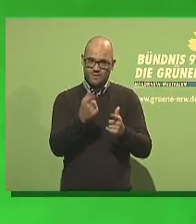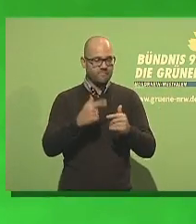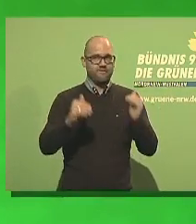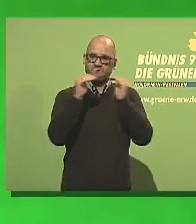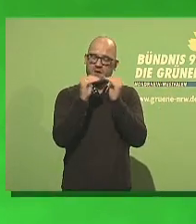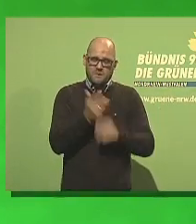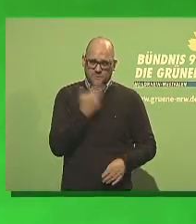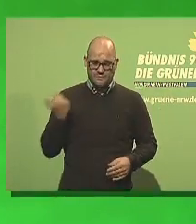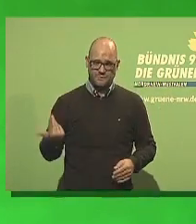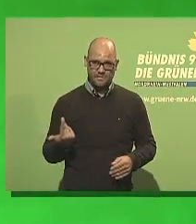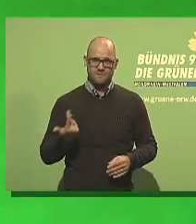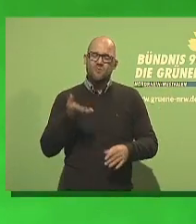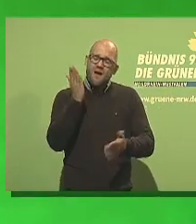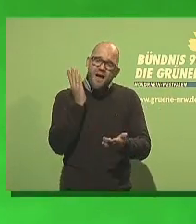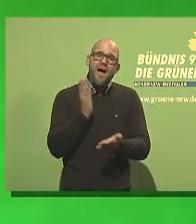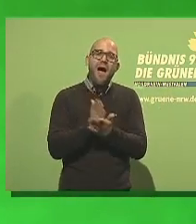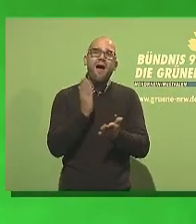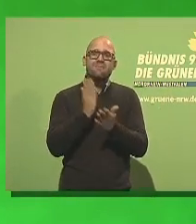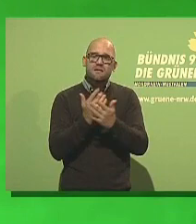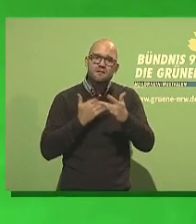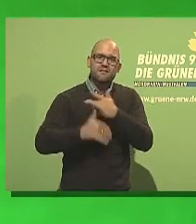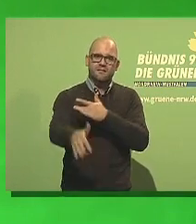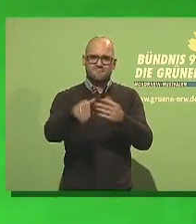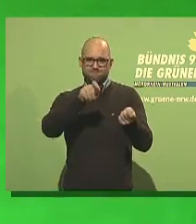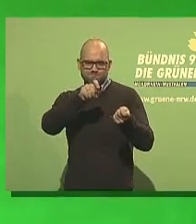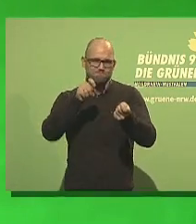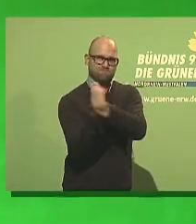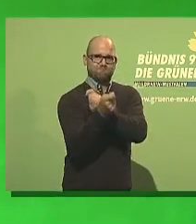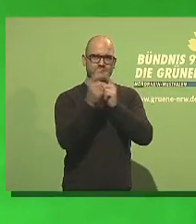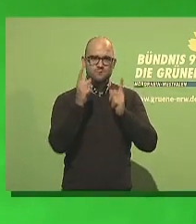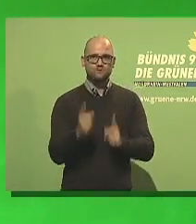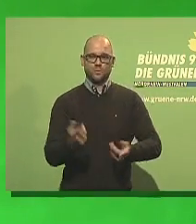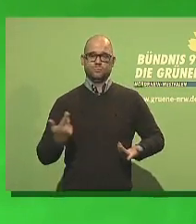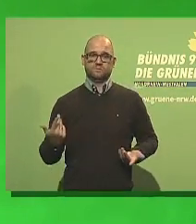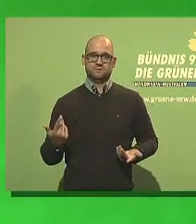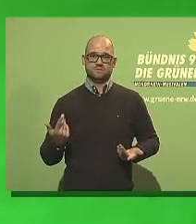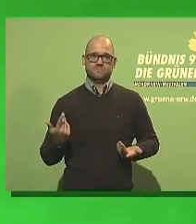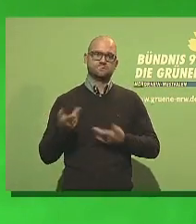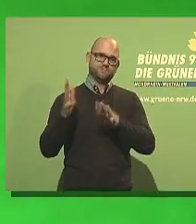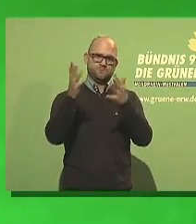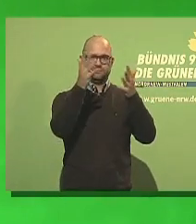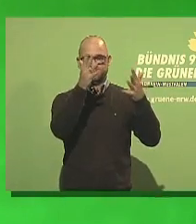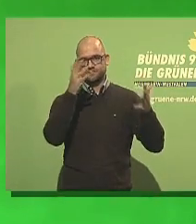diese Familienförderung endlich vom Kopf auf die Füße zu stellen.